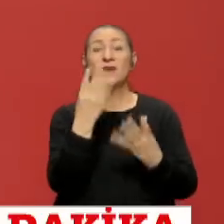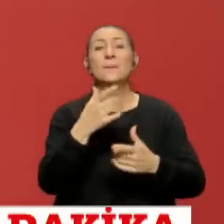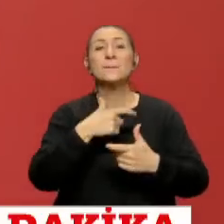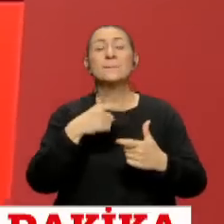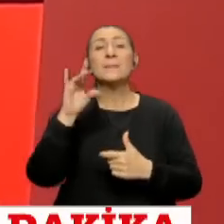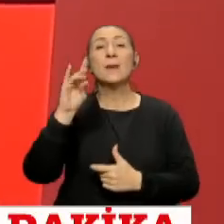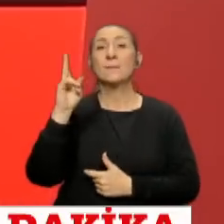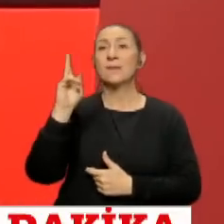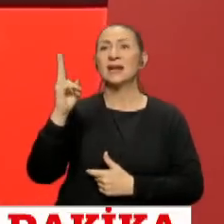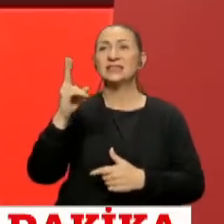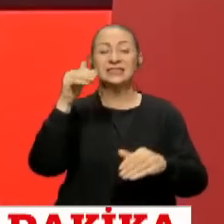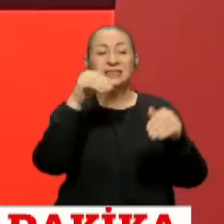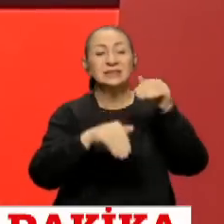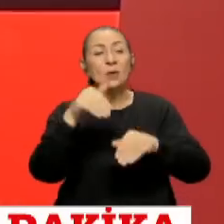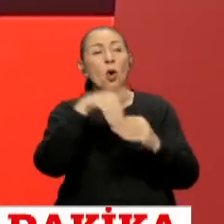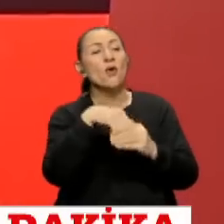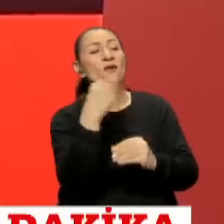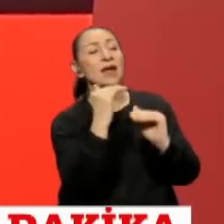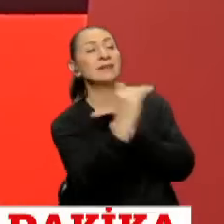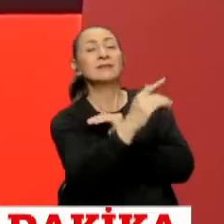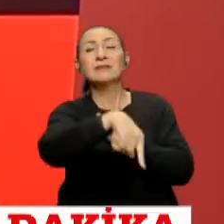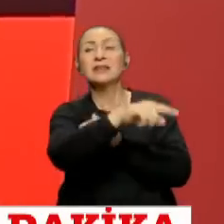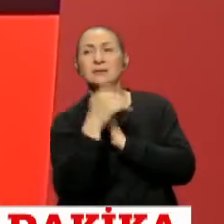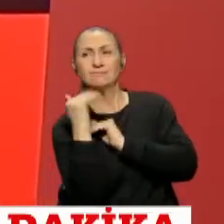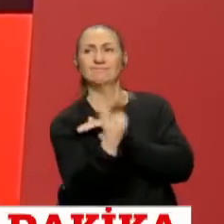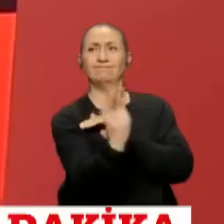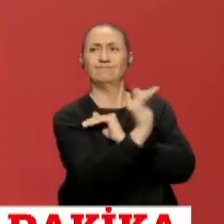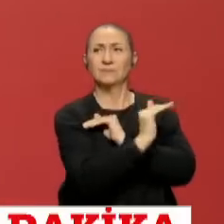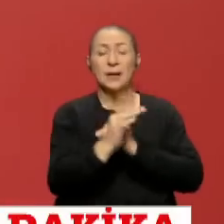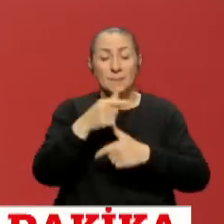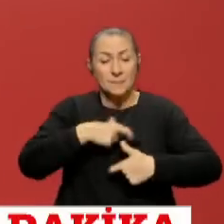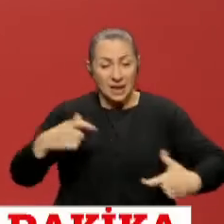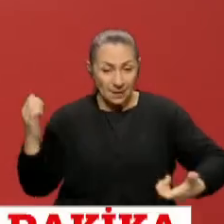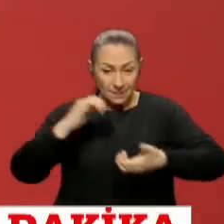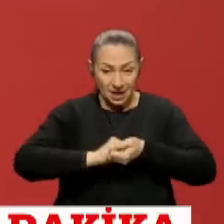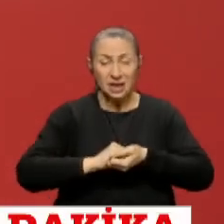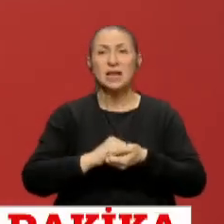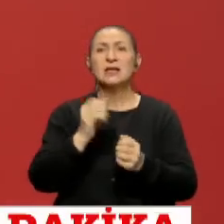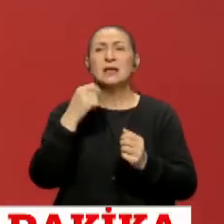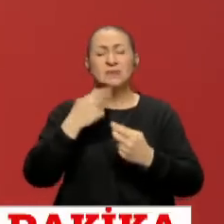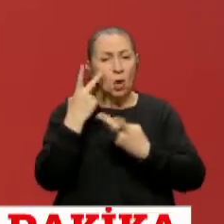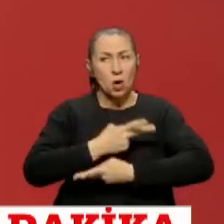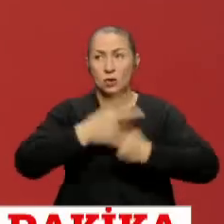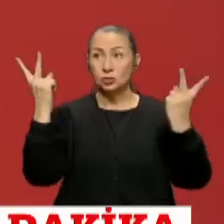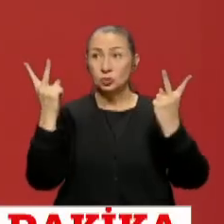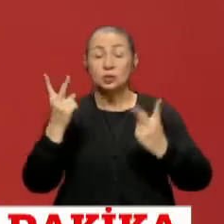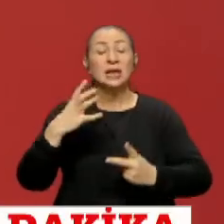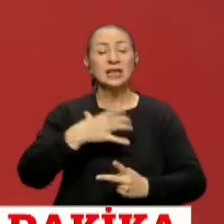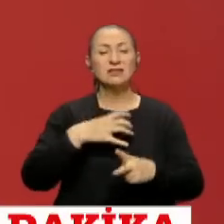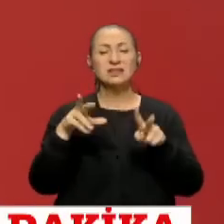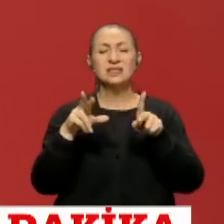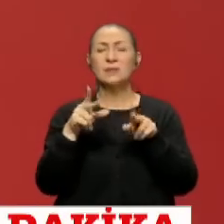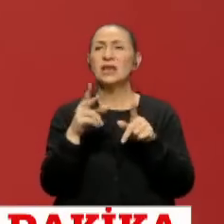Milliyetçi Hareket Partili seçmenlere de sesleniyorum. Milli birlik, istiklalimiz kendisi